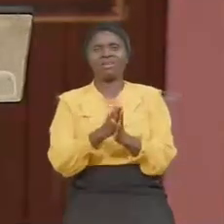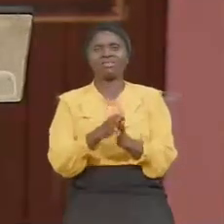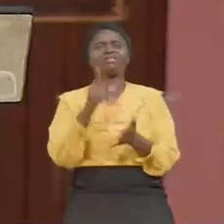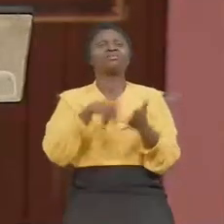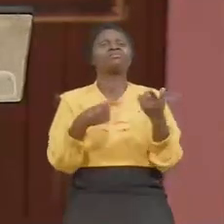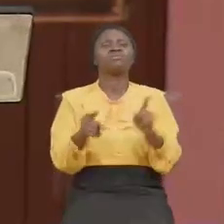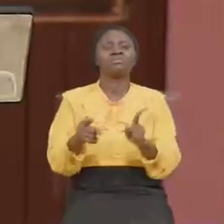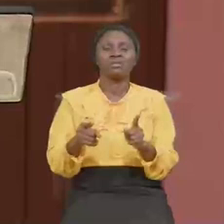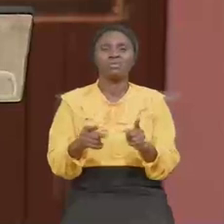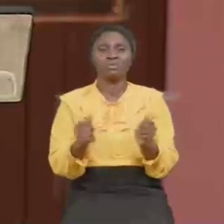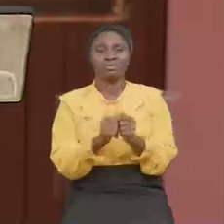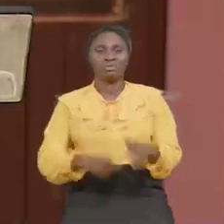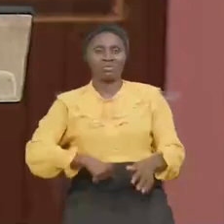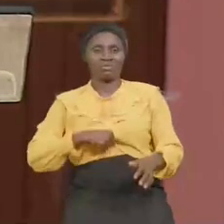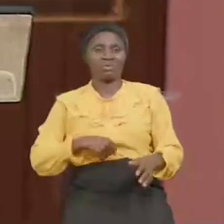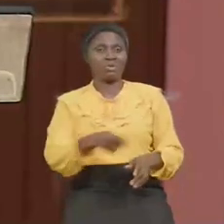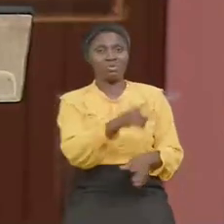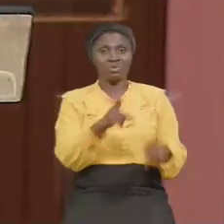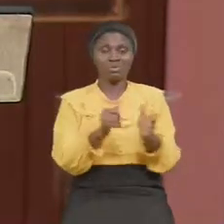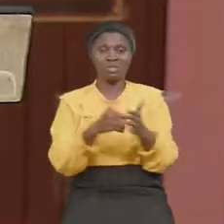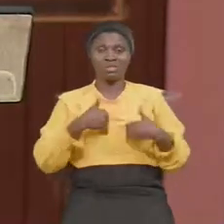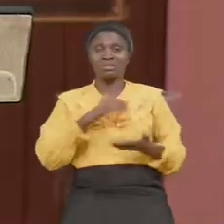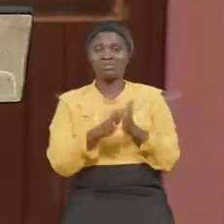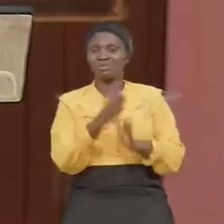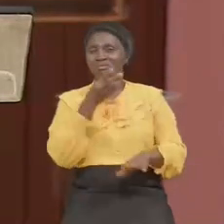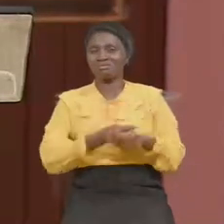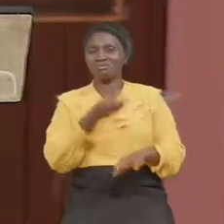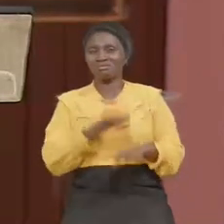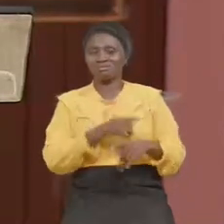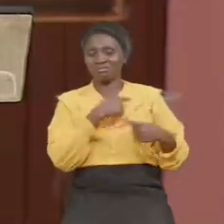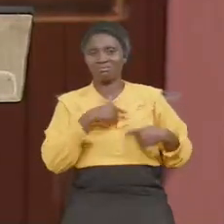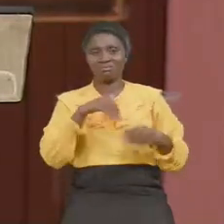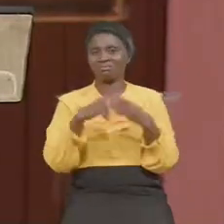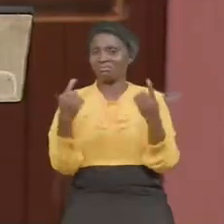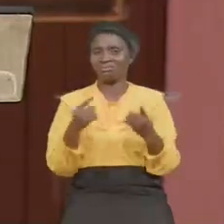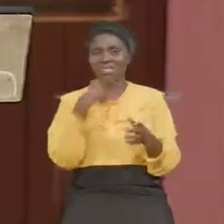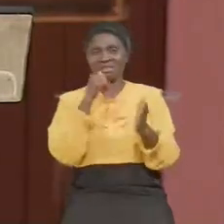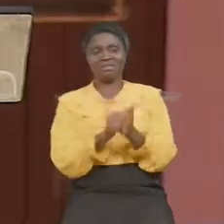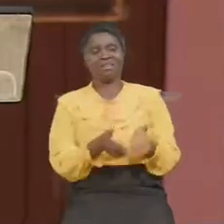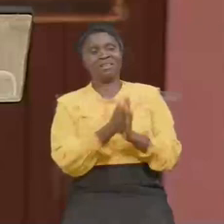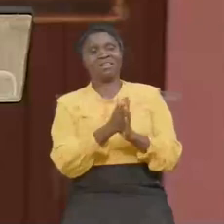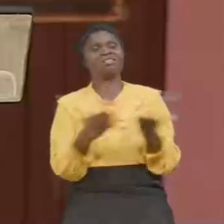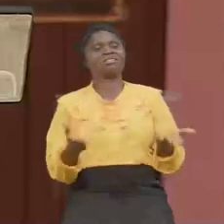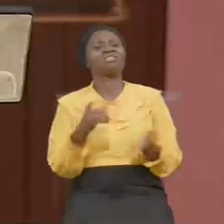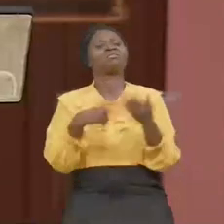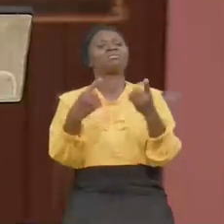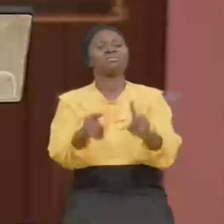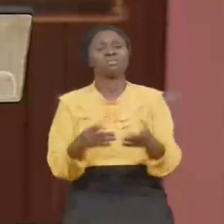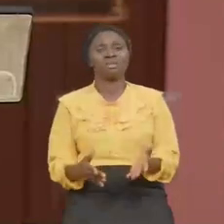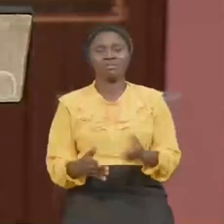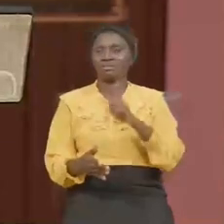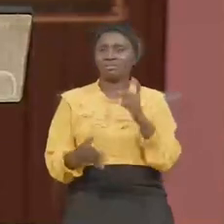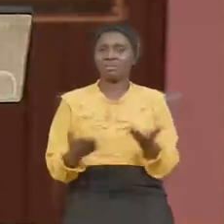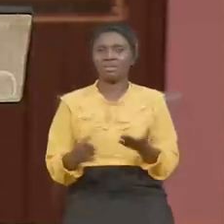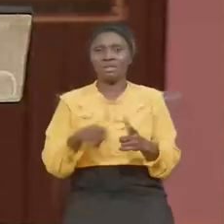qui sont devenus si endurcis dans le péché, et ils disent « Et après quoi ?» Ils utilisent donc le visage courageux pour